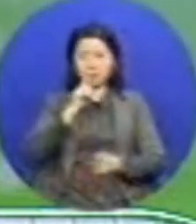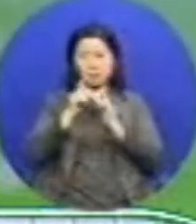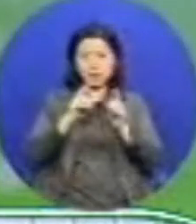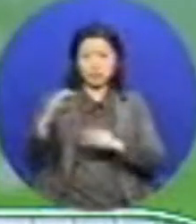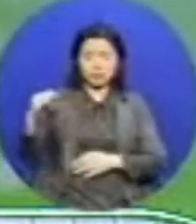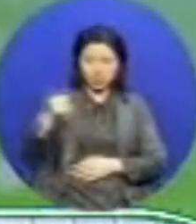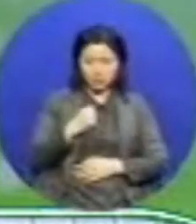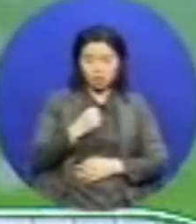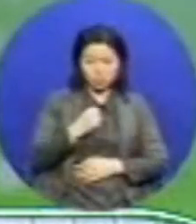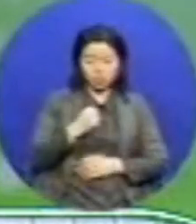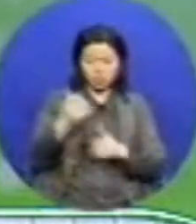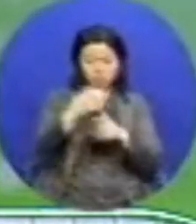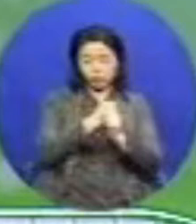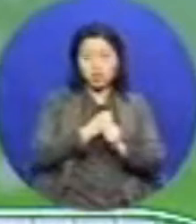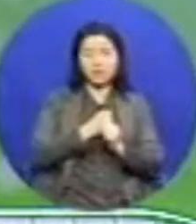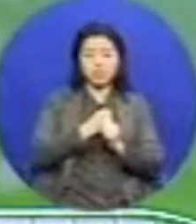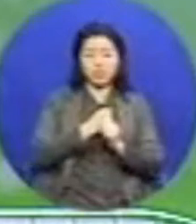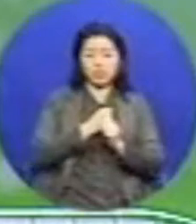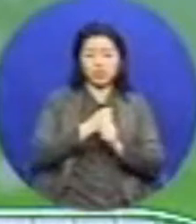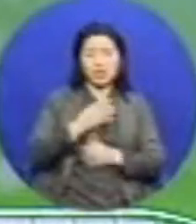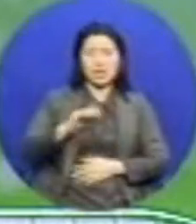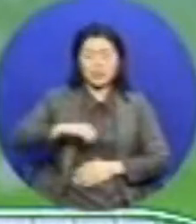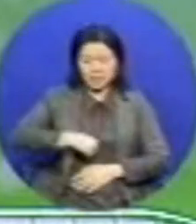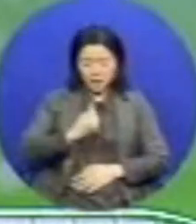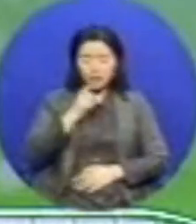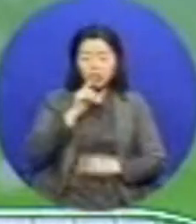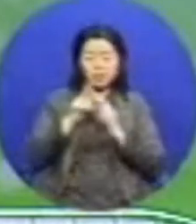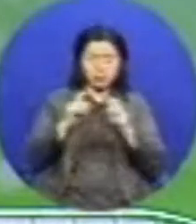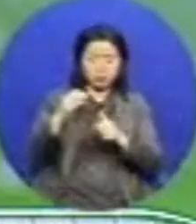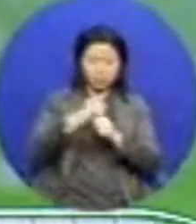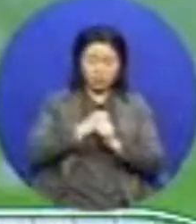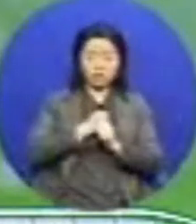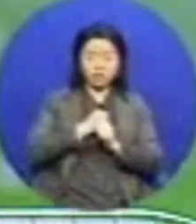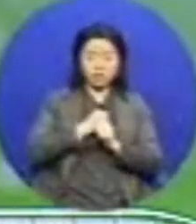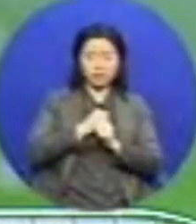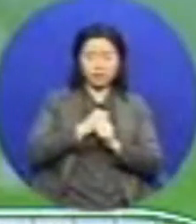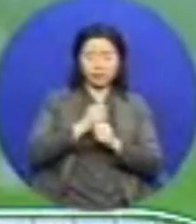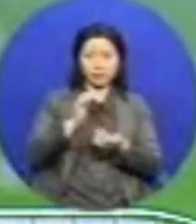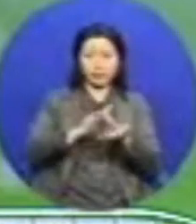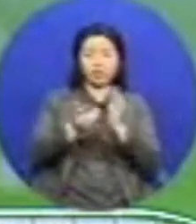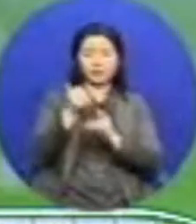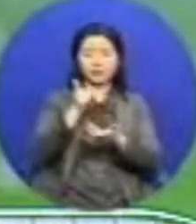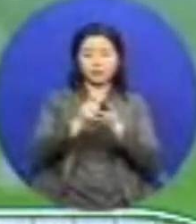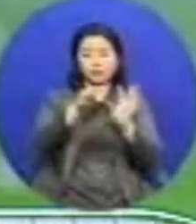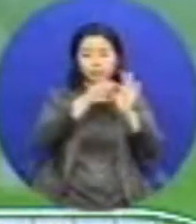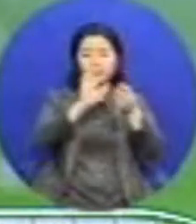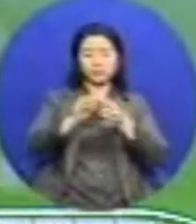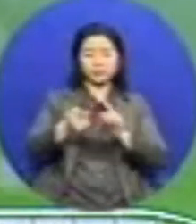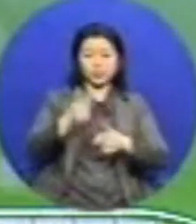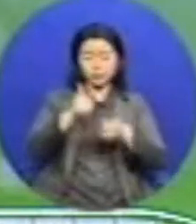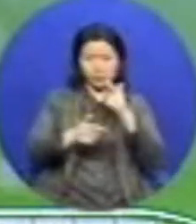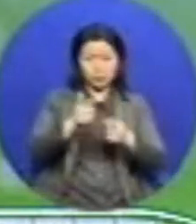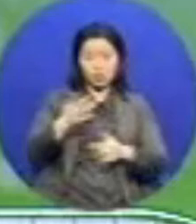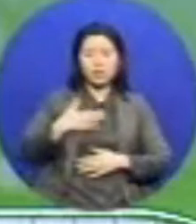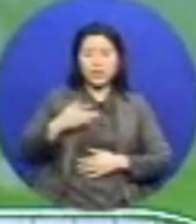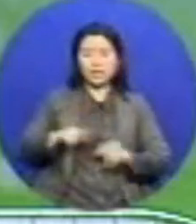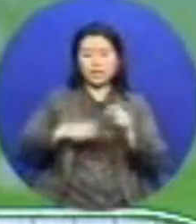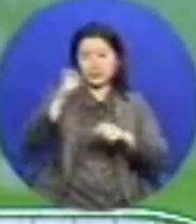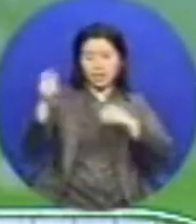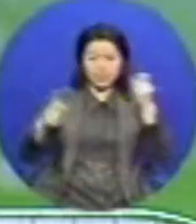그냥 잃는 성경이 아니고 정말 자기의 말씀으로 예수님은 포도나무 고 나는 가지다